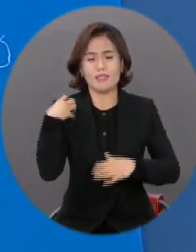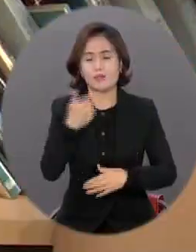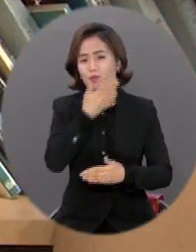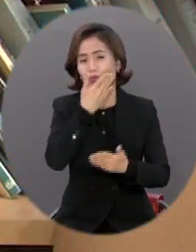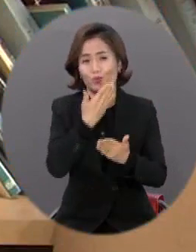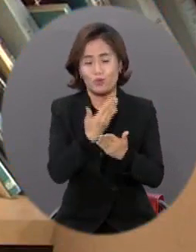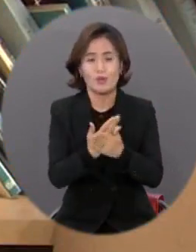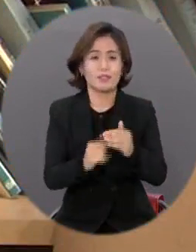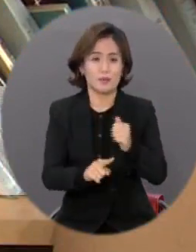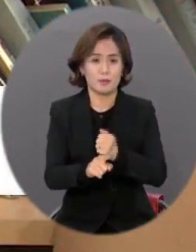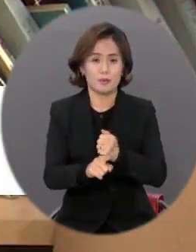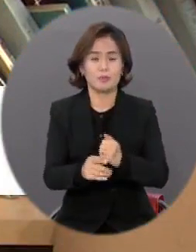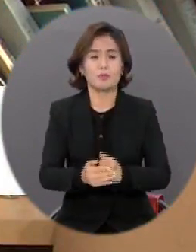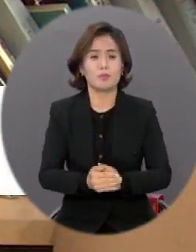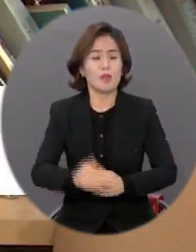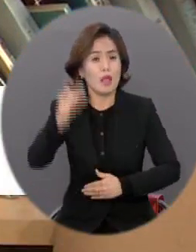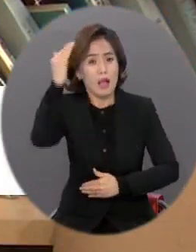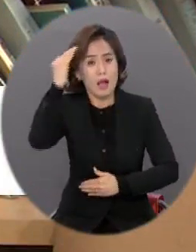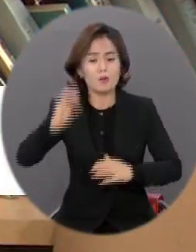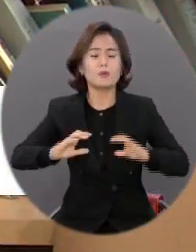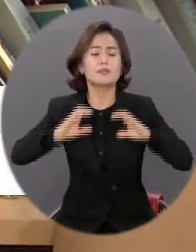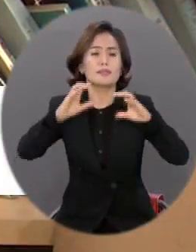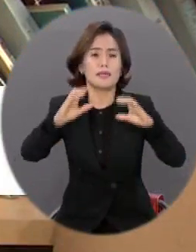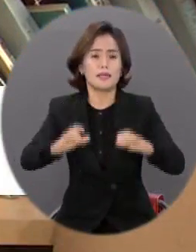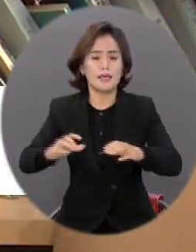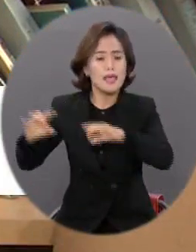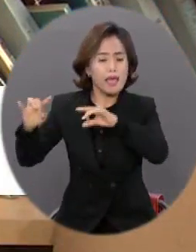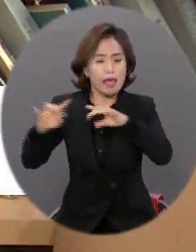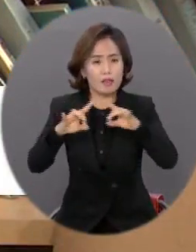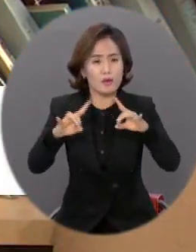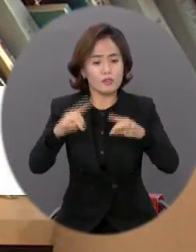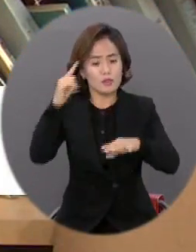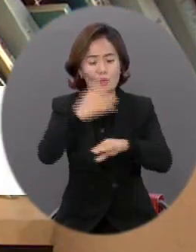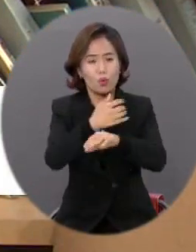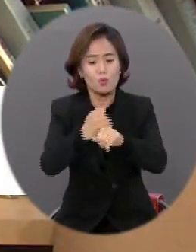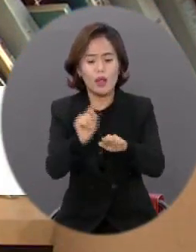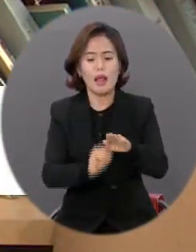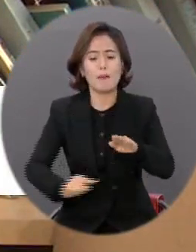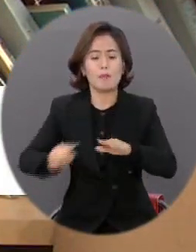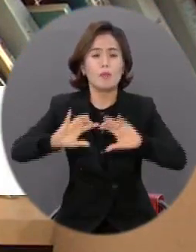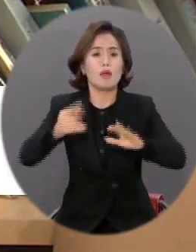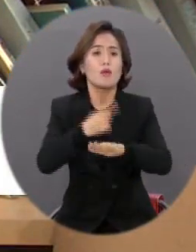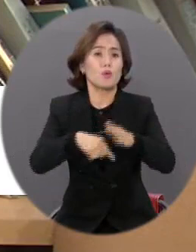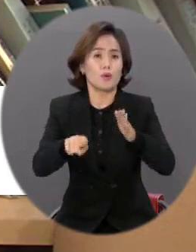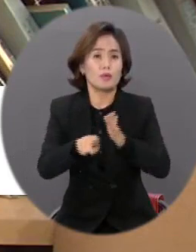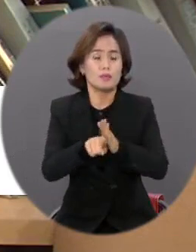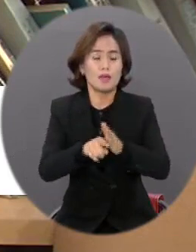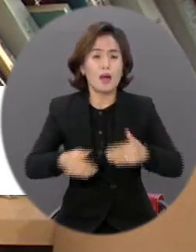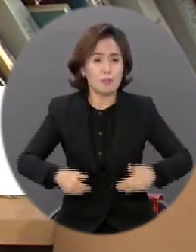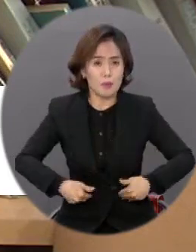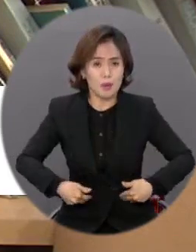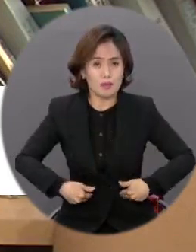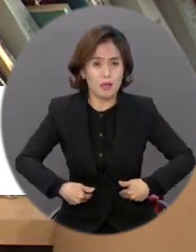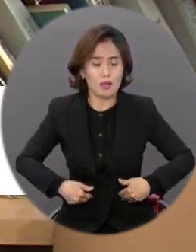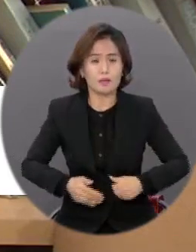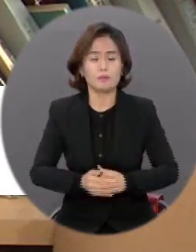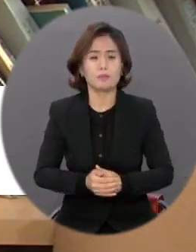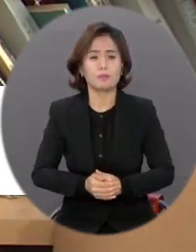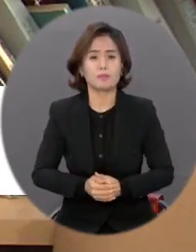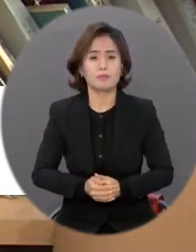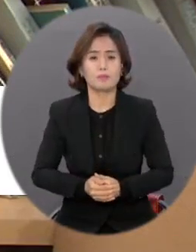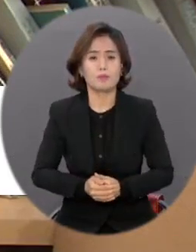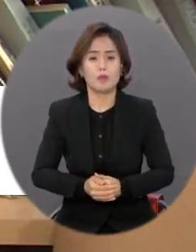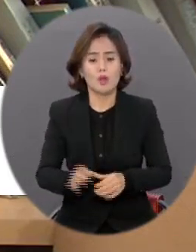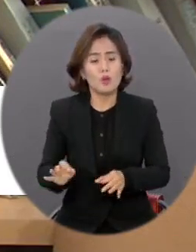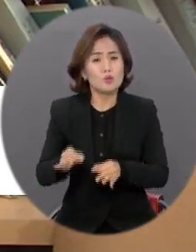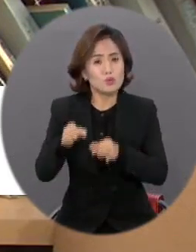이유입니다. 한국을 세계 에너지 연구의 선도 국가로 만들 수 있도록 그렇게 가야 된다.